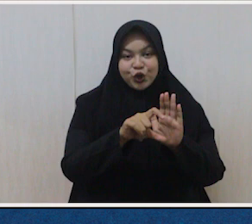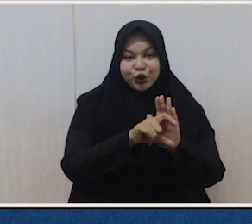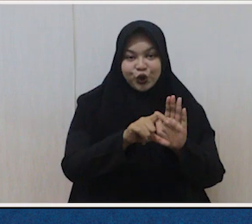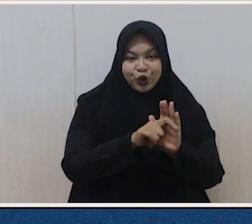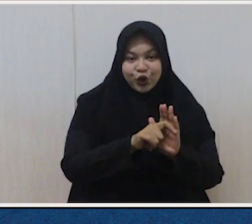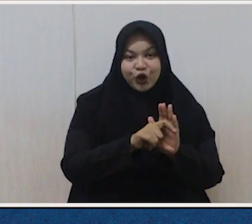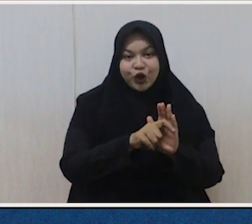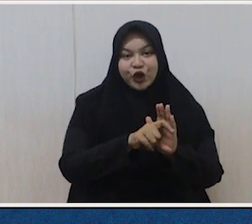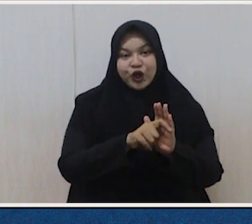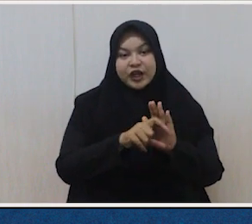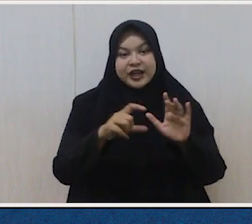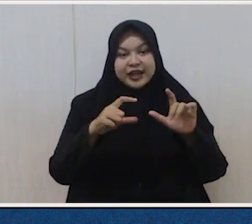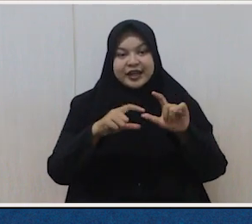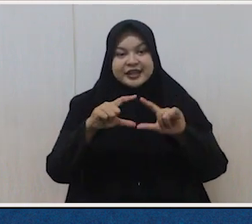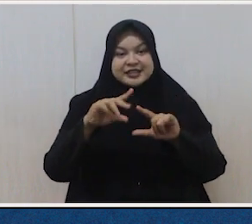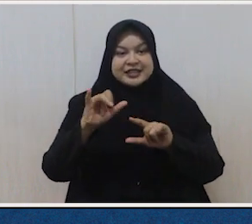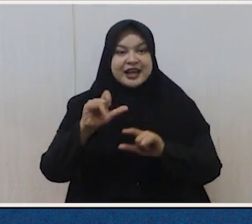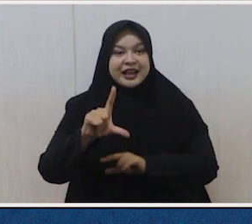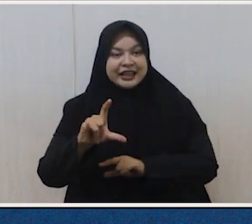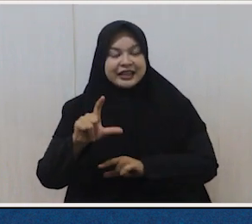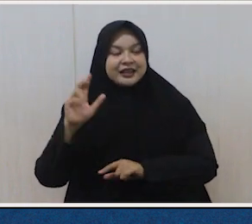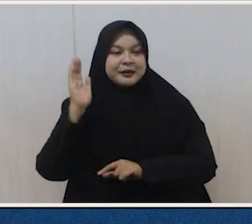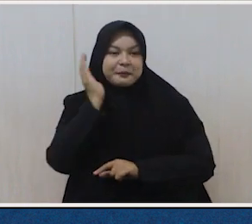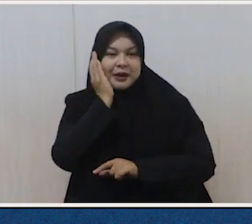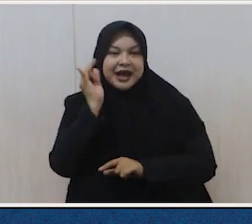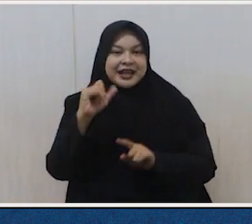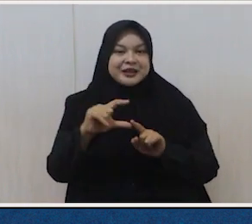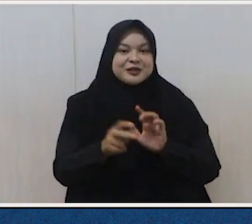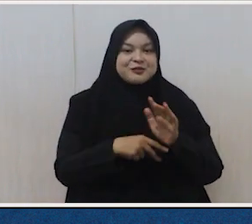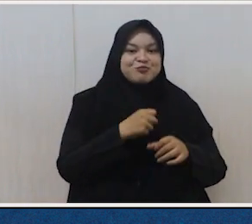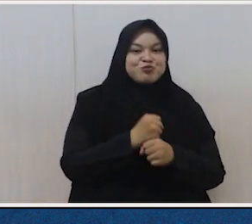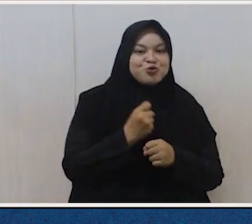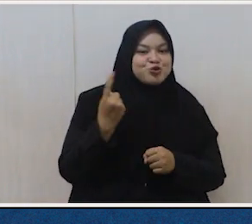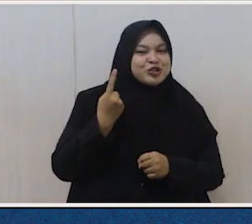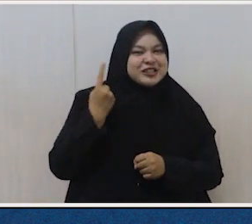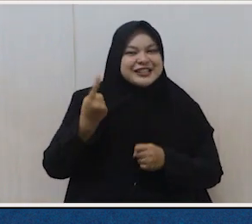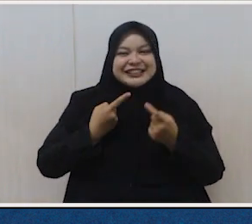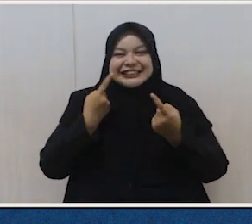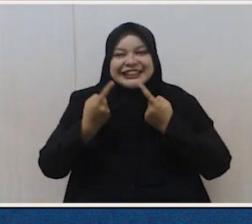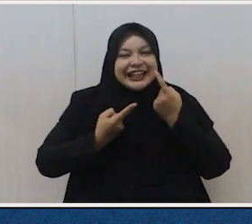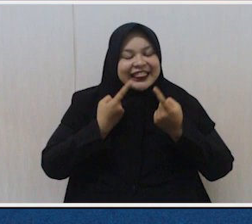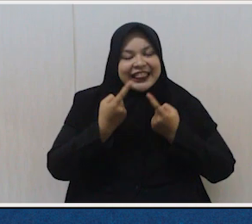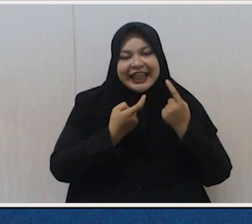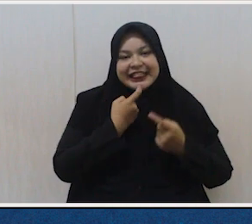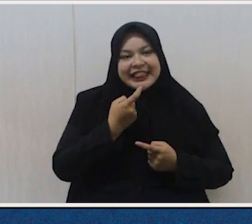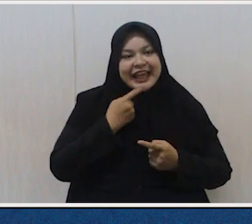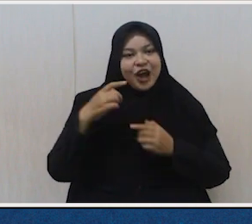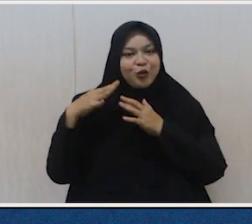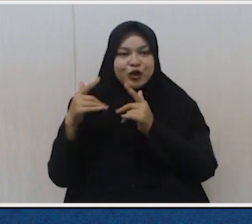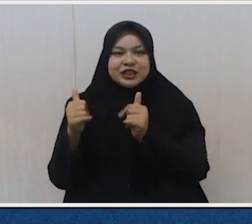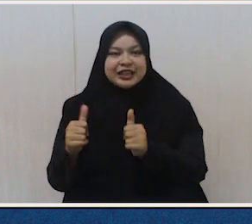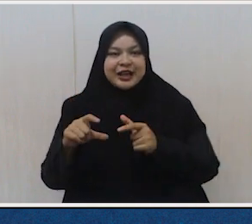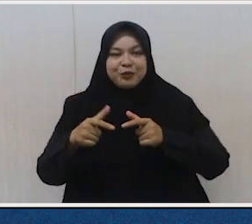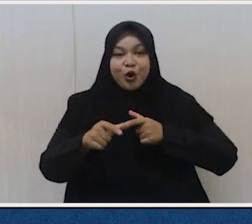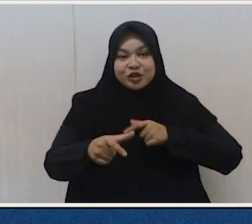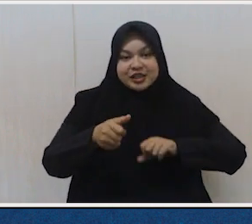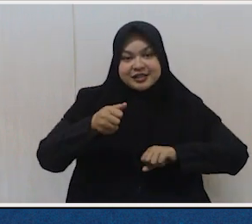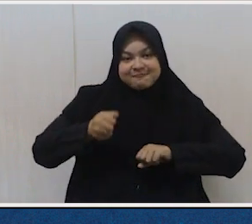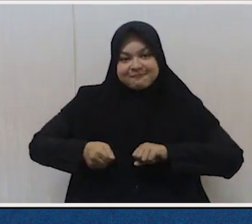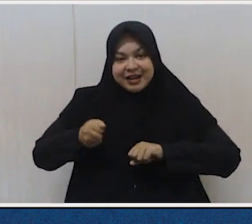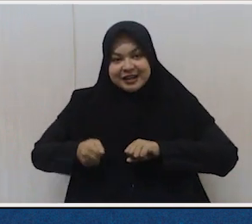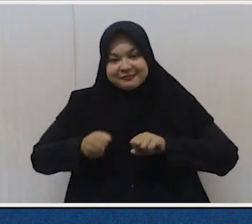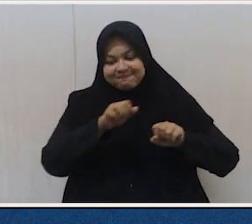misalkan S Mbak Ipung seringkali cerita memang ee terkait dengan akomodasi yang layak dalam poses peradilan ini